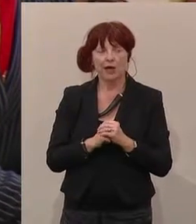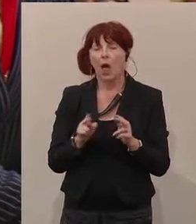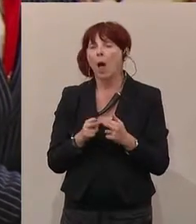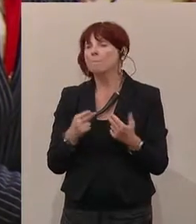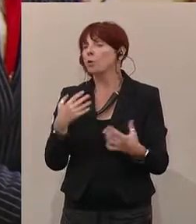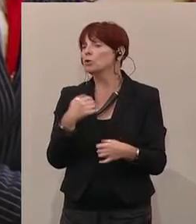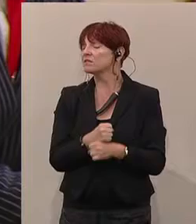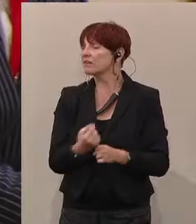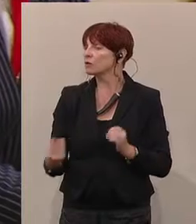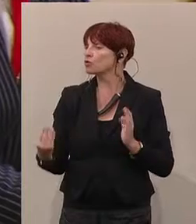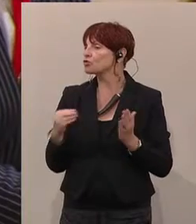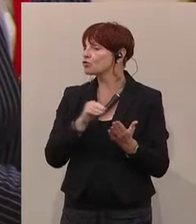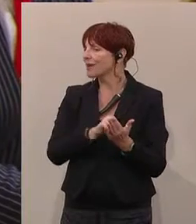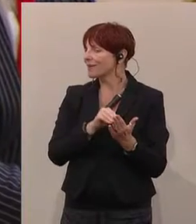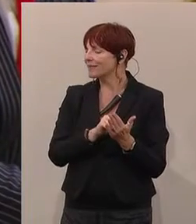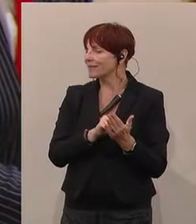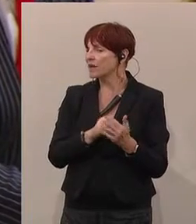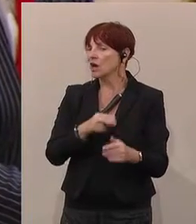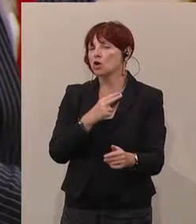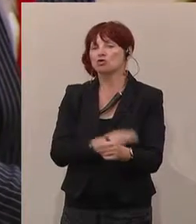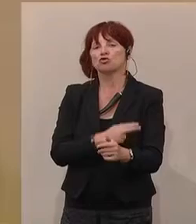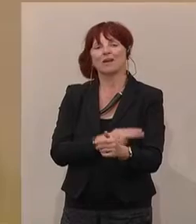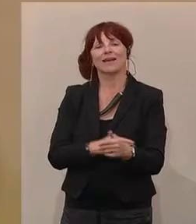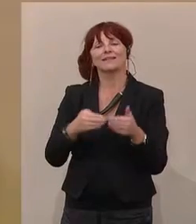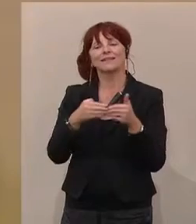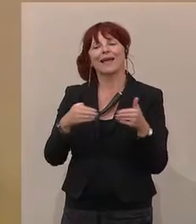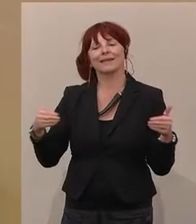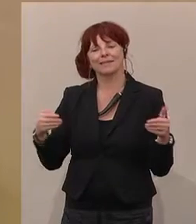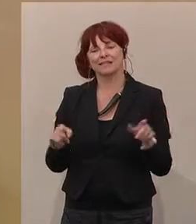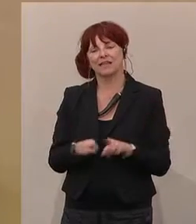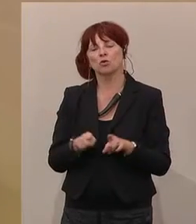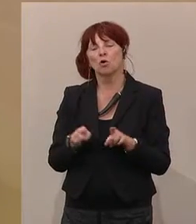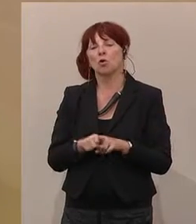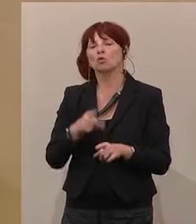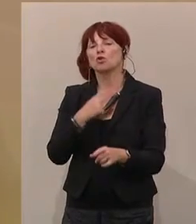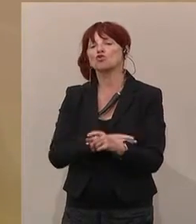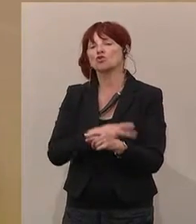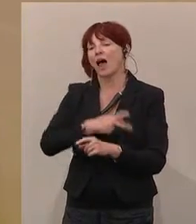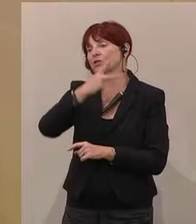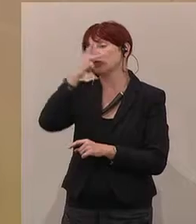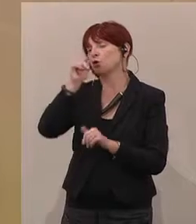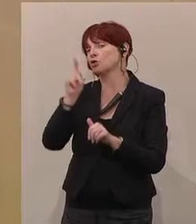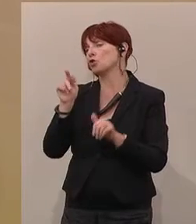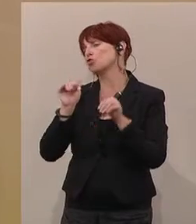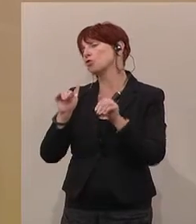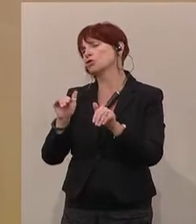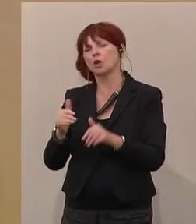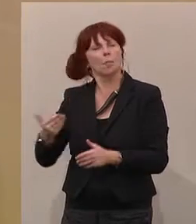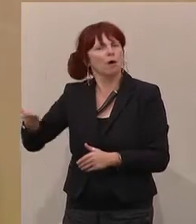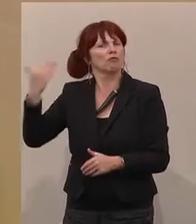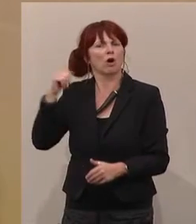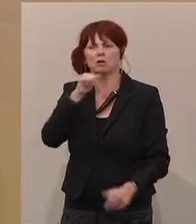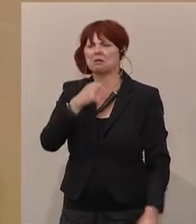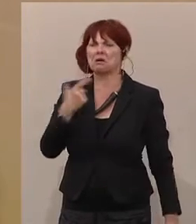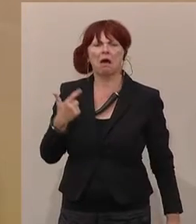auch normiert, die Staatsgrenzen, das Staatsvolk sind zu schützen. Das war vorher anscheinend nicht klar. Das stellen